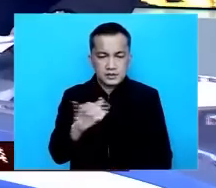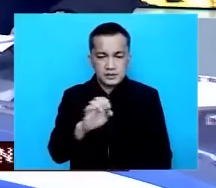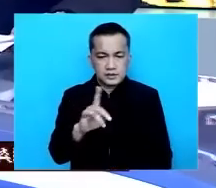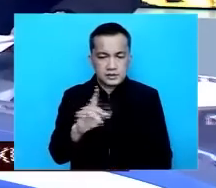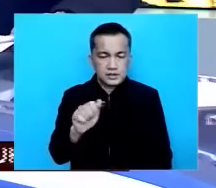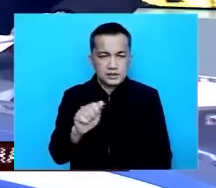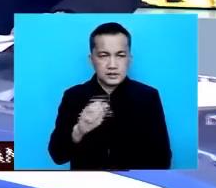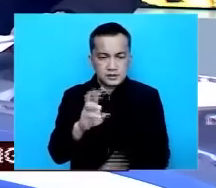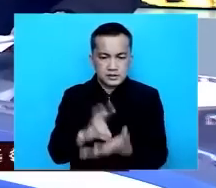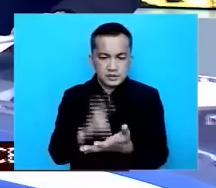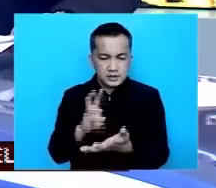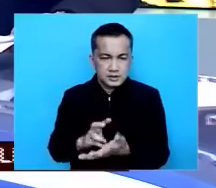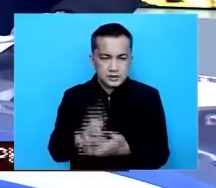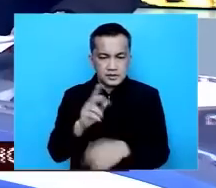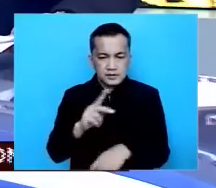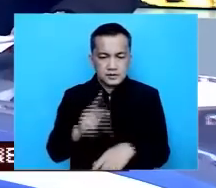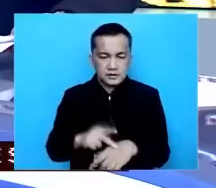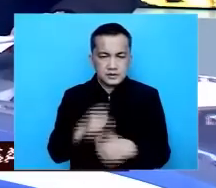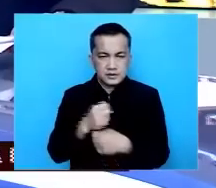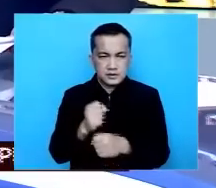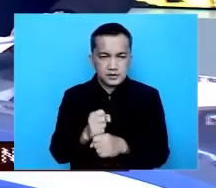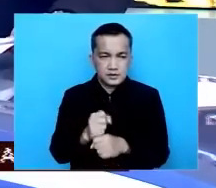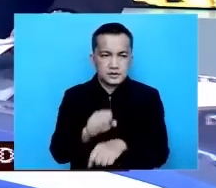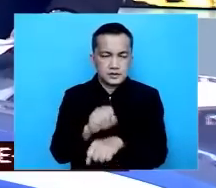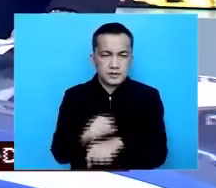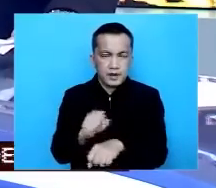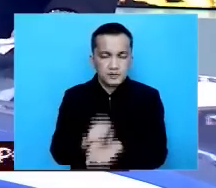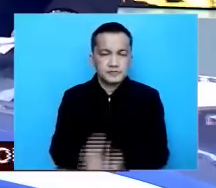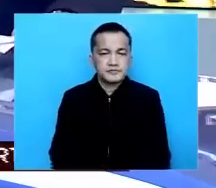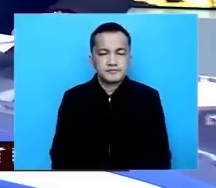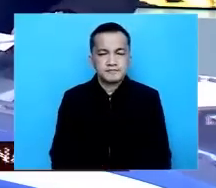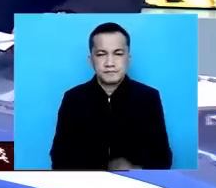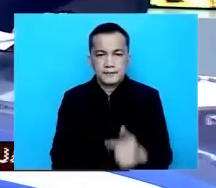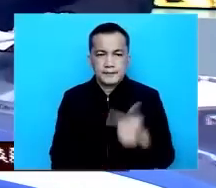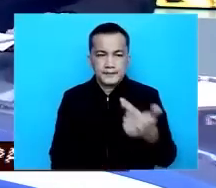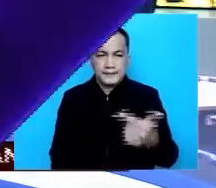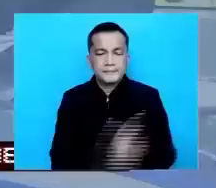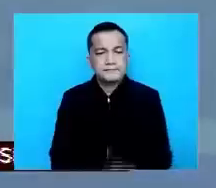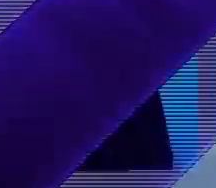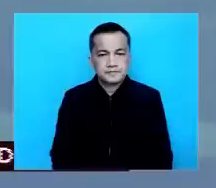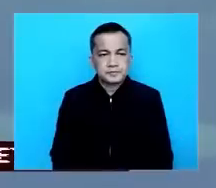bansa, lilikha raw ito ng trabaho. Nasa frontline balitang yan, Marian Enriquez.